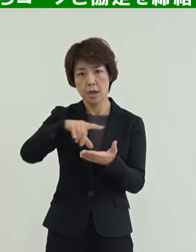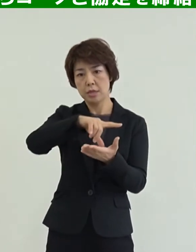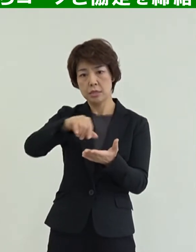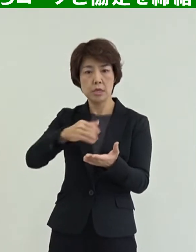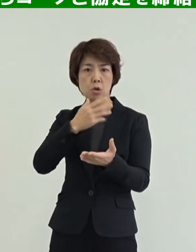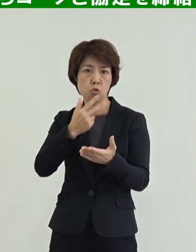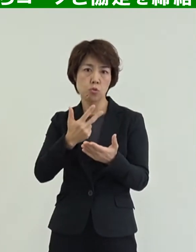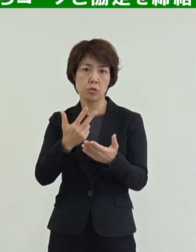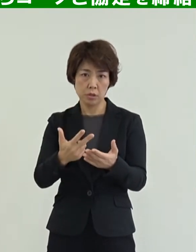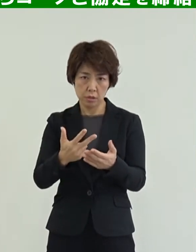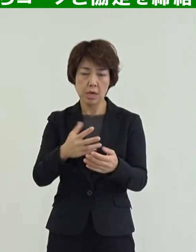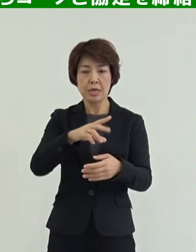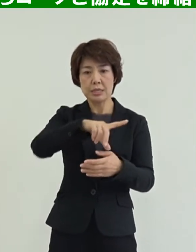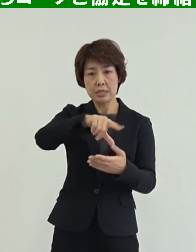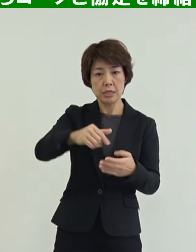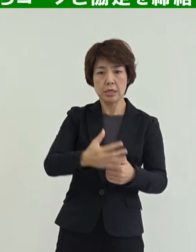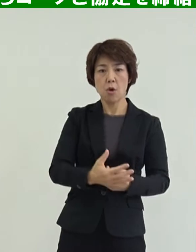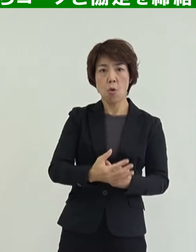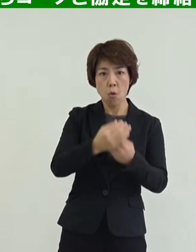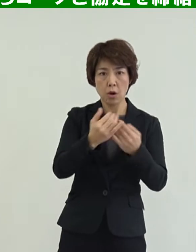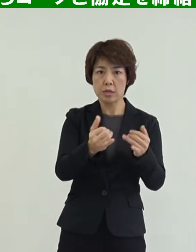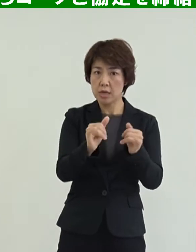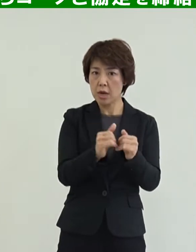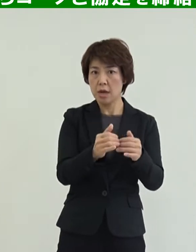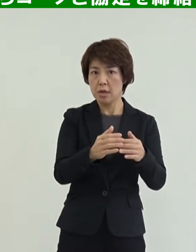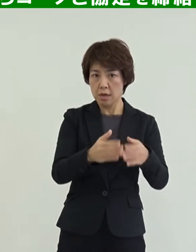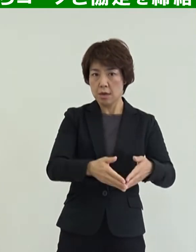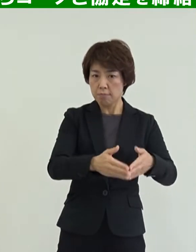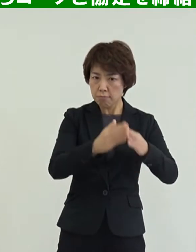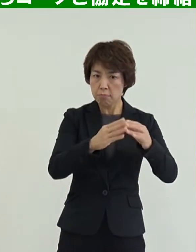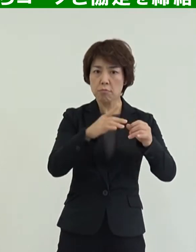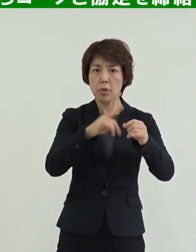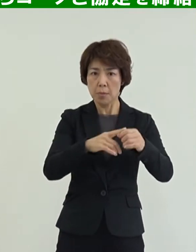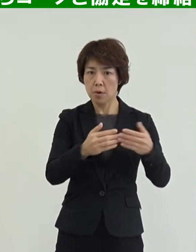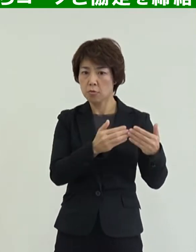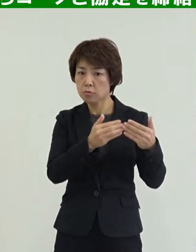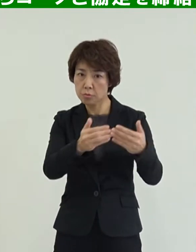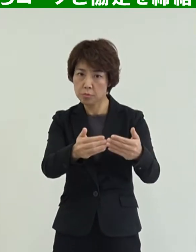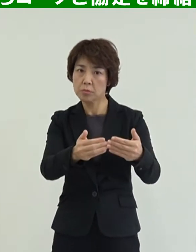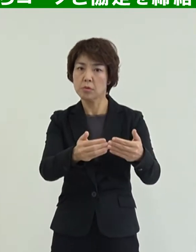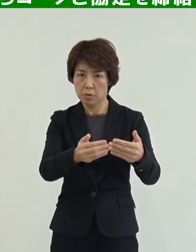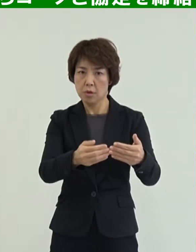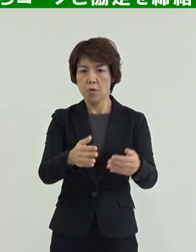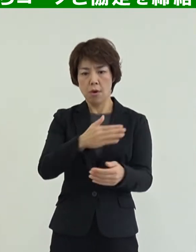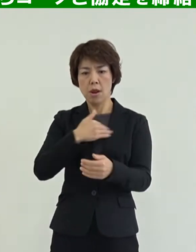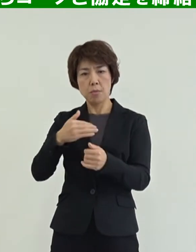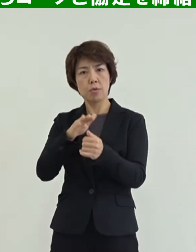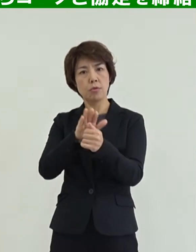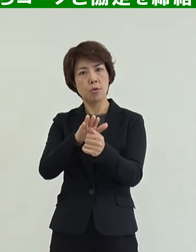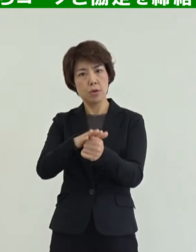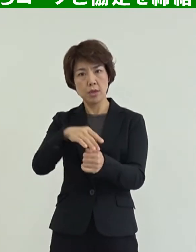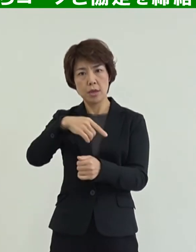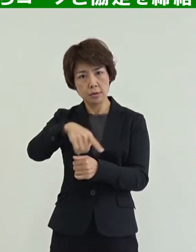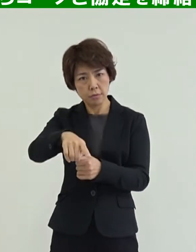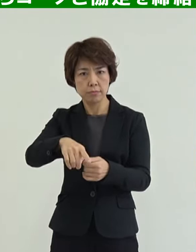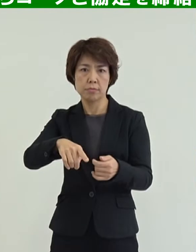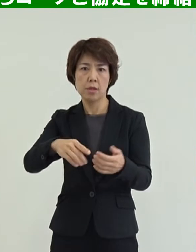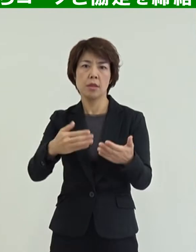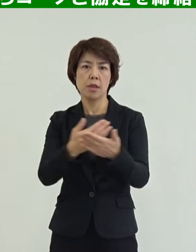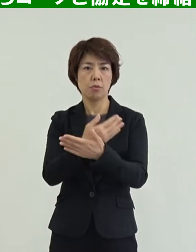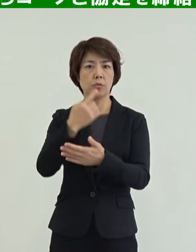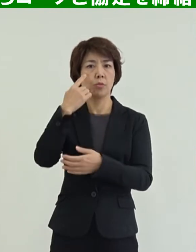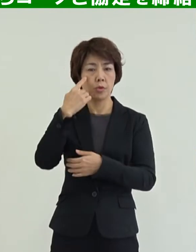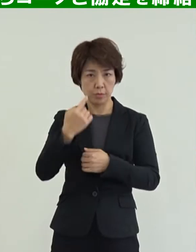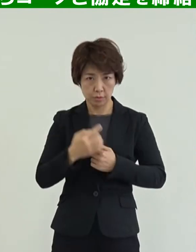地域包括ケア社会の構築のための歩みとしてなら pop も協力させていただくことになると